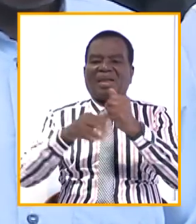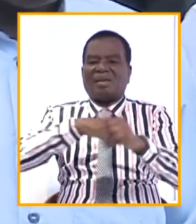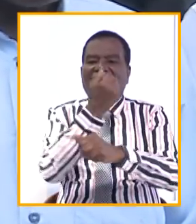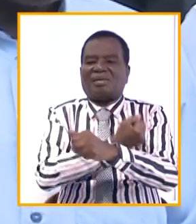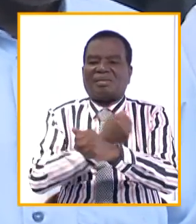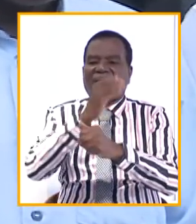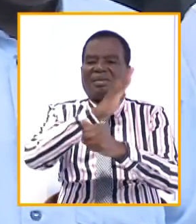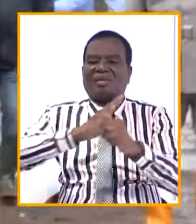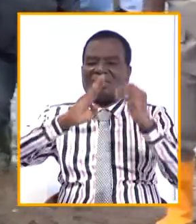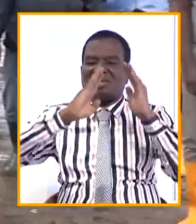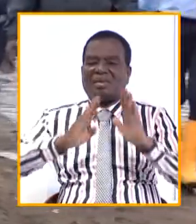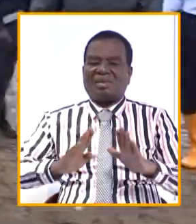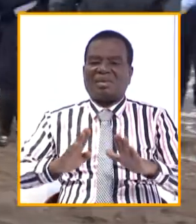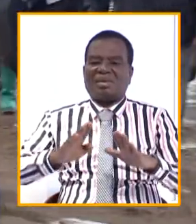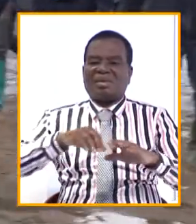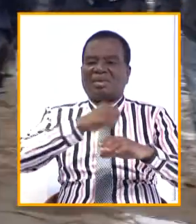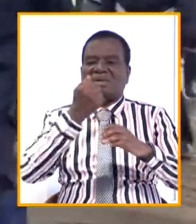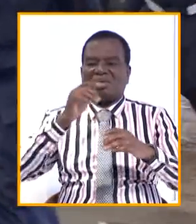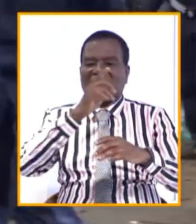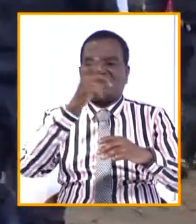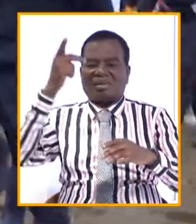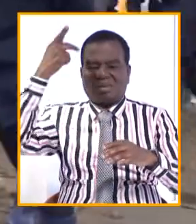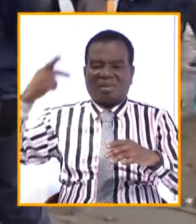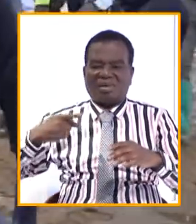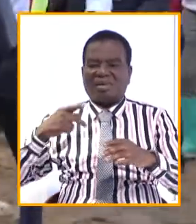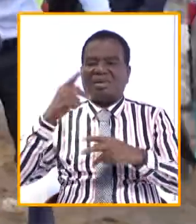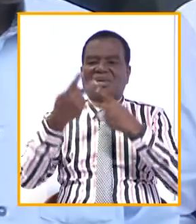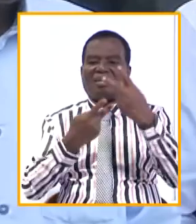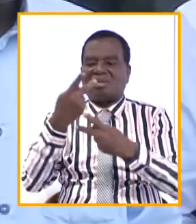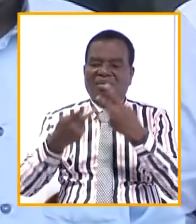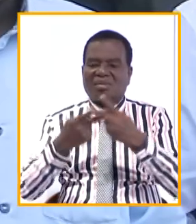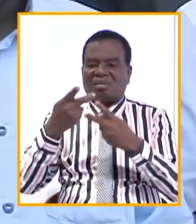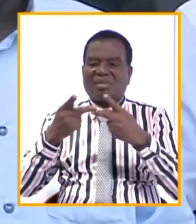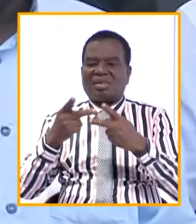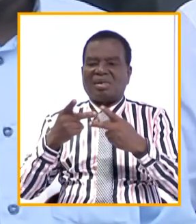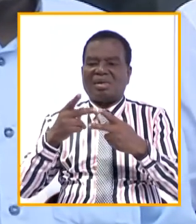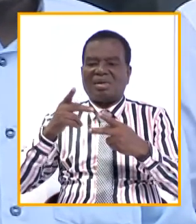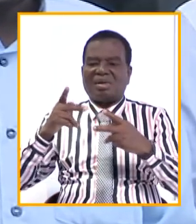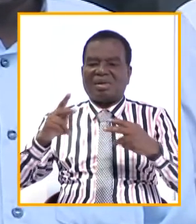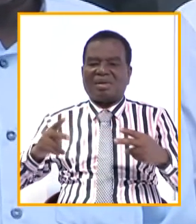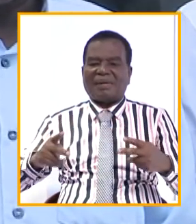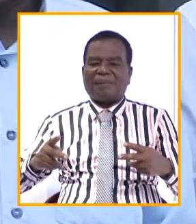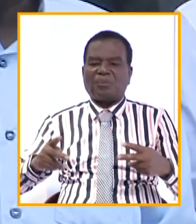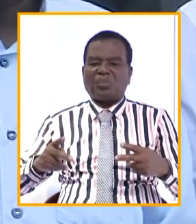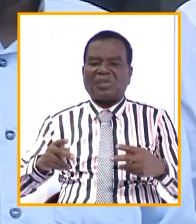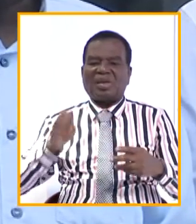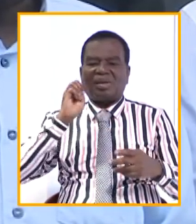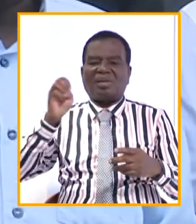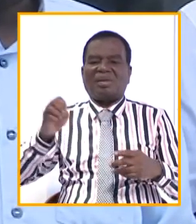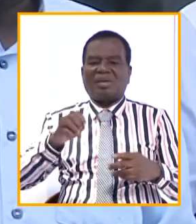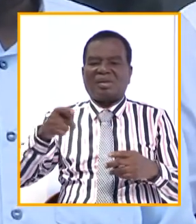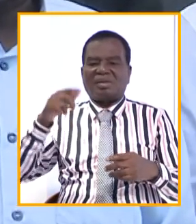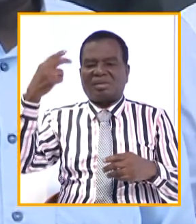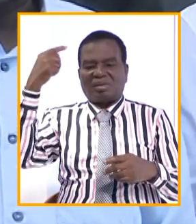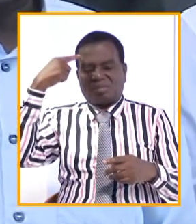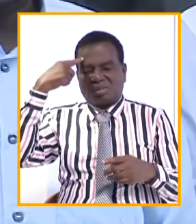municipales, les autorités préfectorales et des populations elles-mêmes. Quand je le dis, je pense aux chefs de quartier qui se